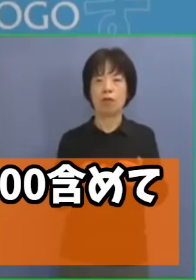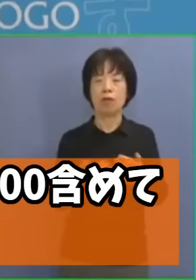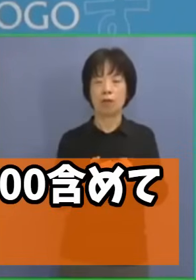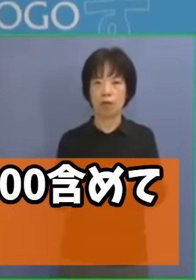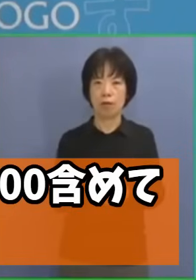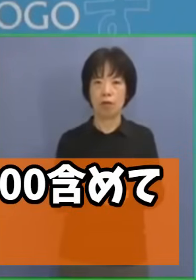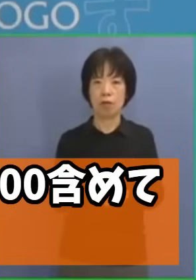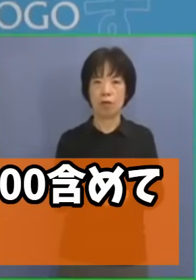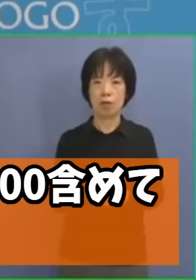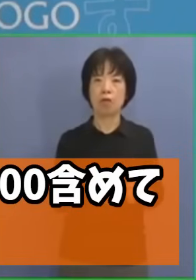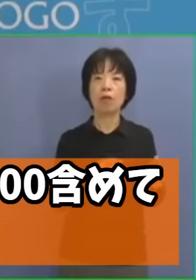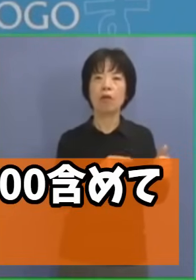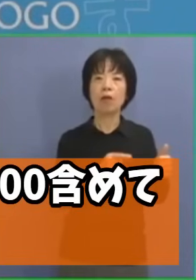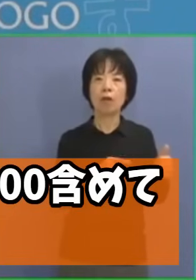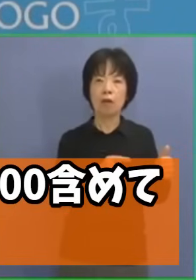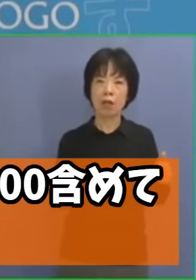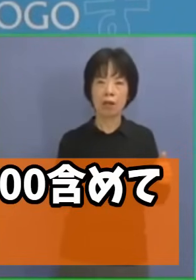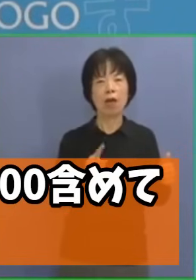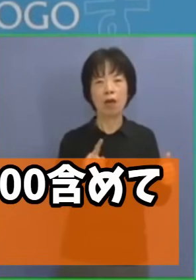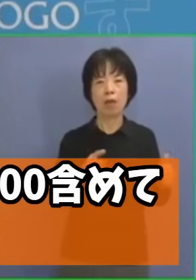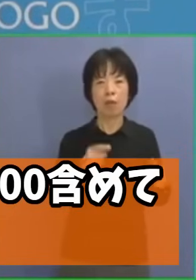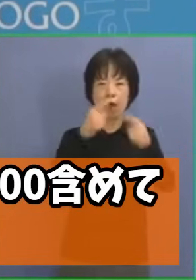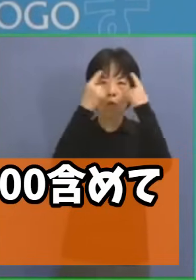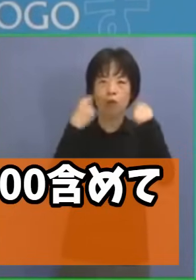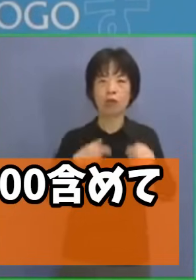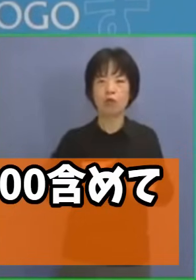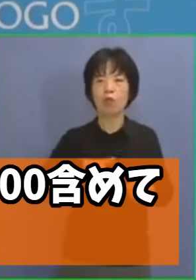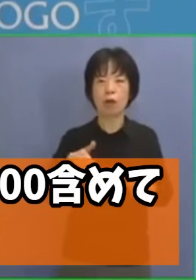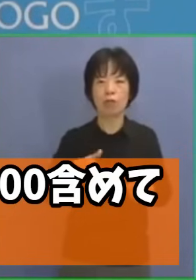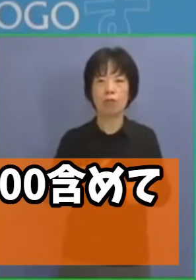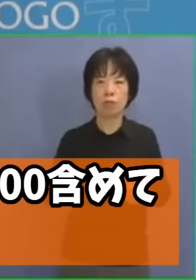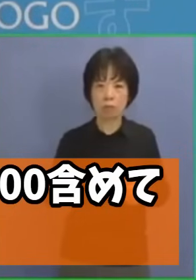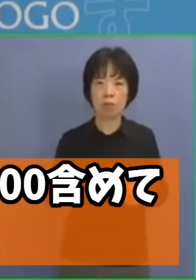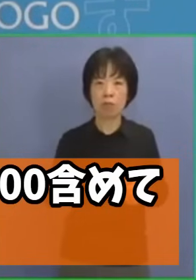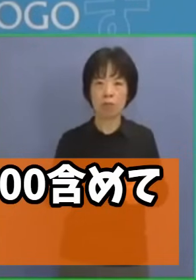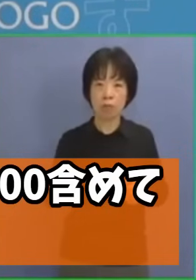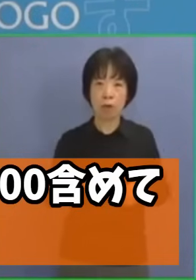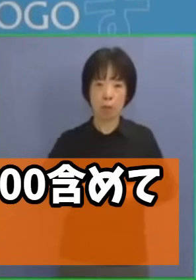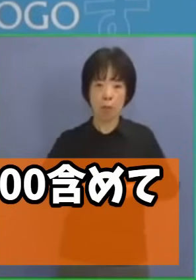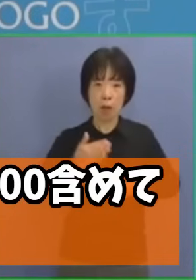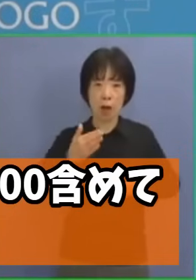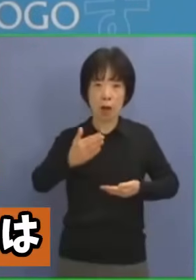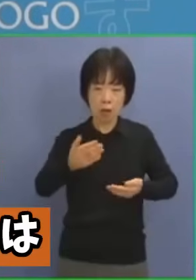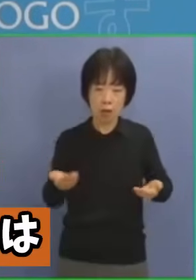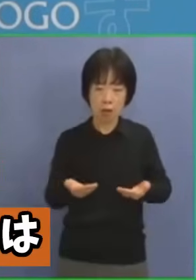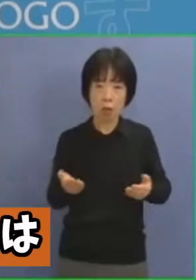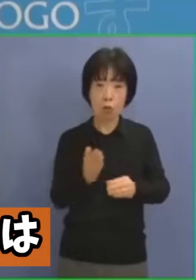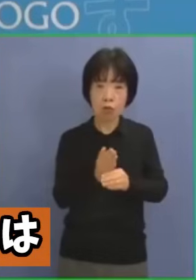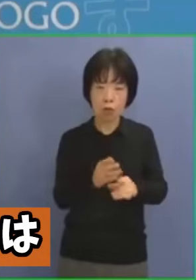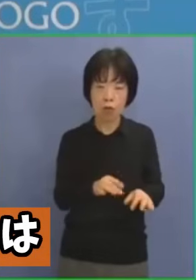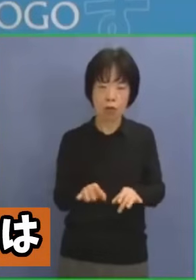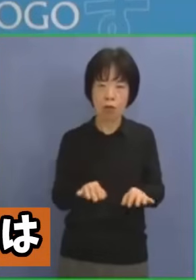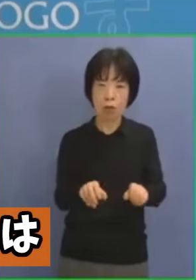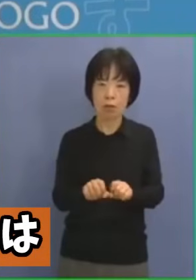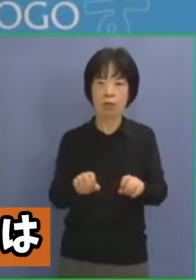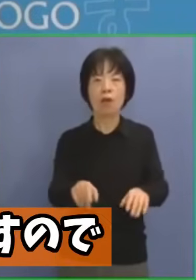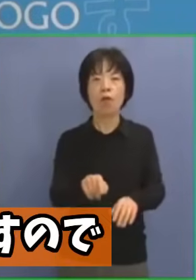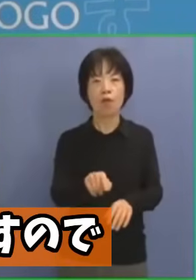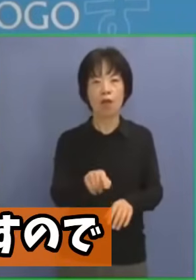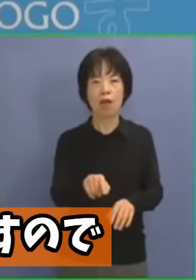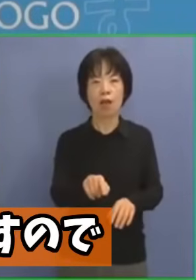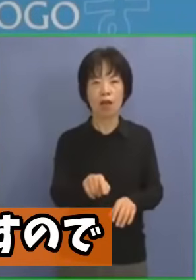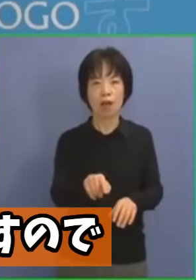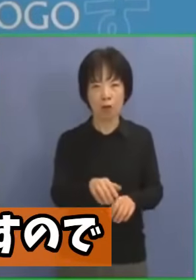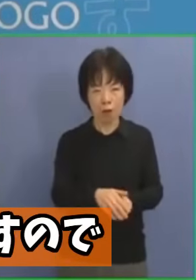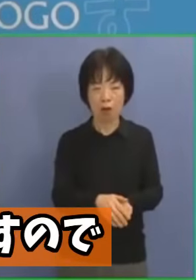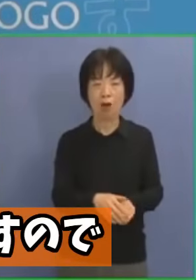、自分のしかも業務時間中なのに嘘800含めてですね、やっ ぱりこう文書を作って流すっていう行為はやっぱり